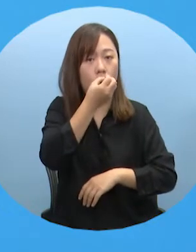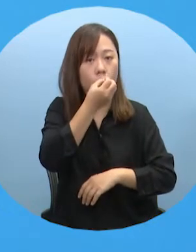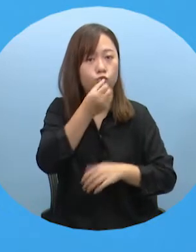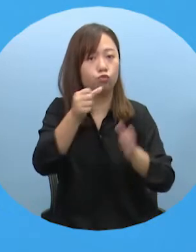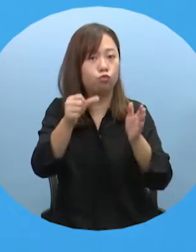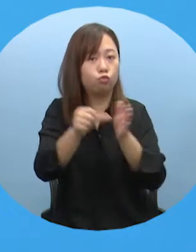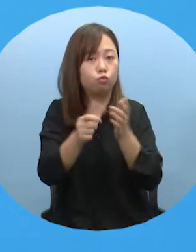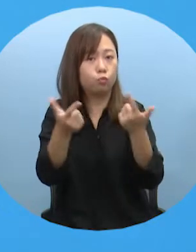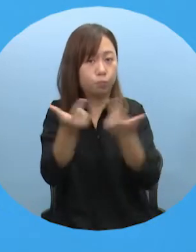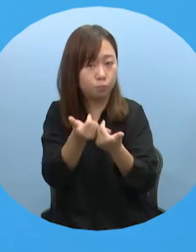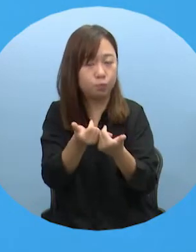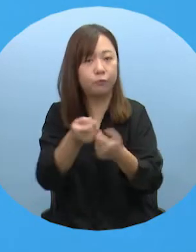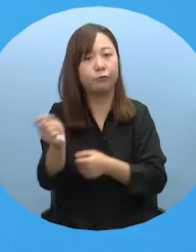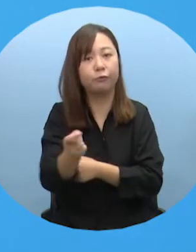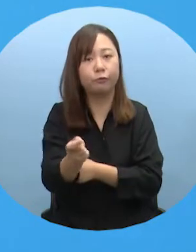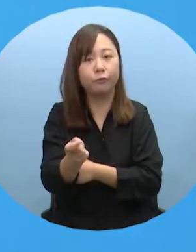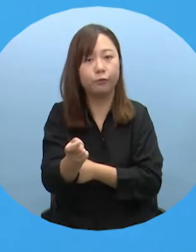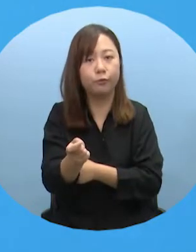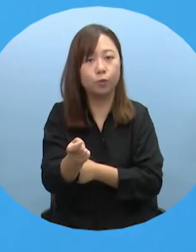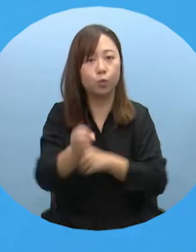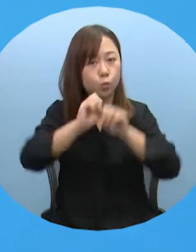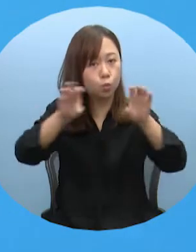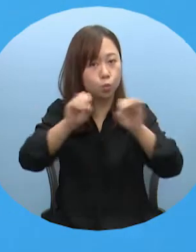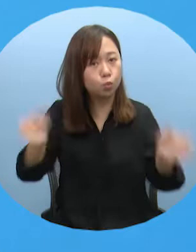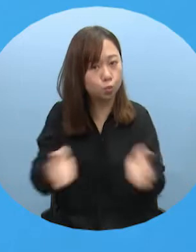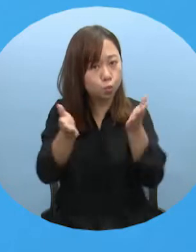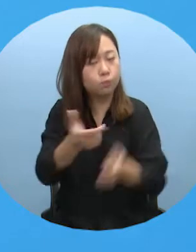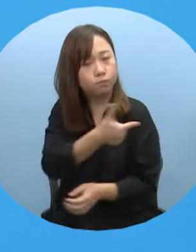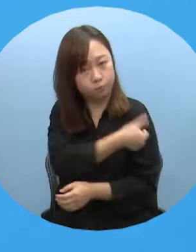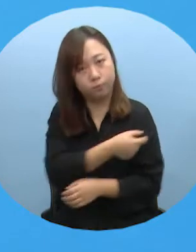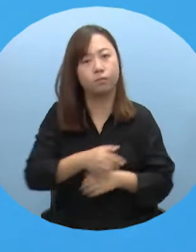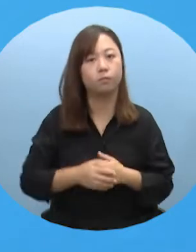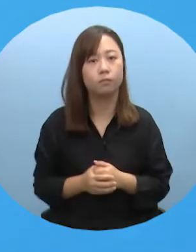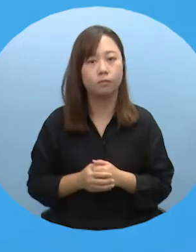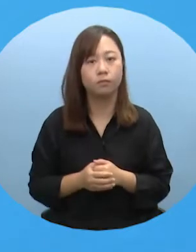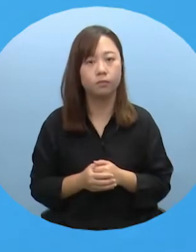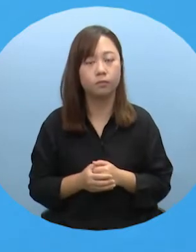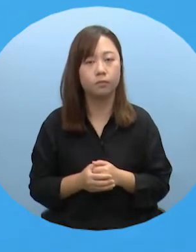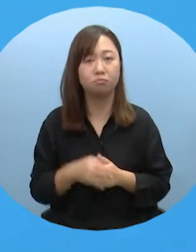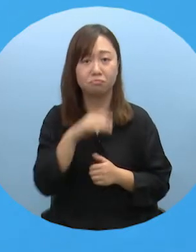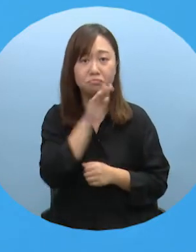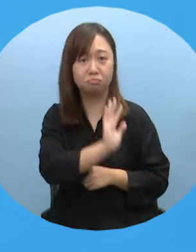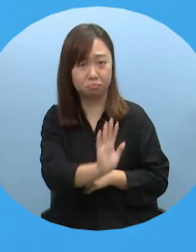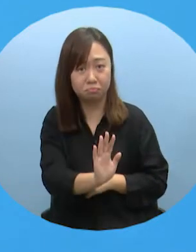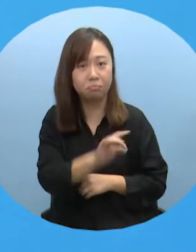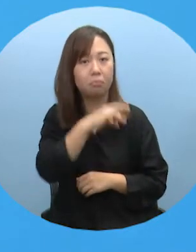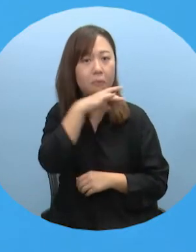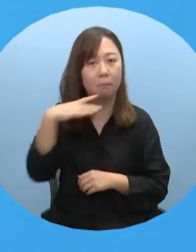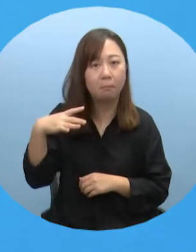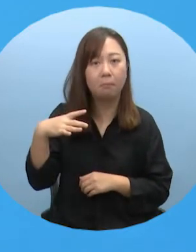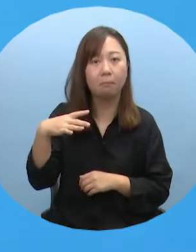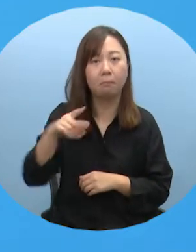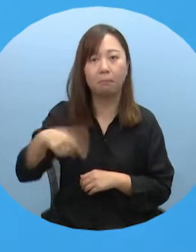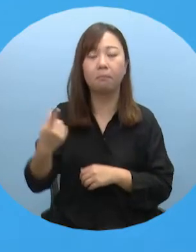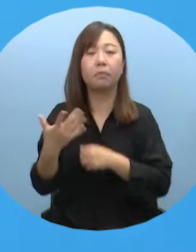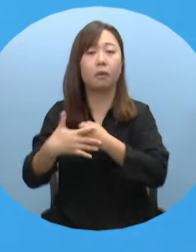利於我哋盡快去推進疫苗嘅接種嚇，否則咧到時又有咗第